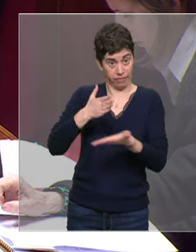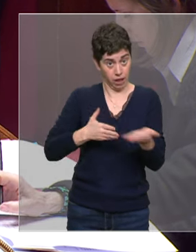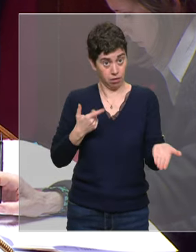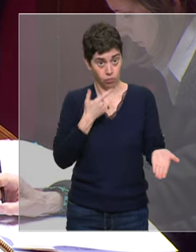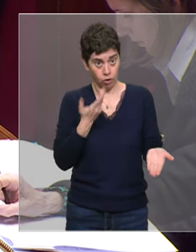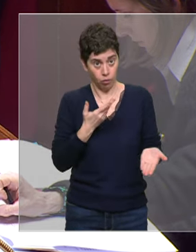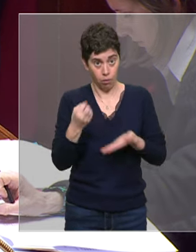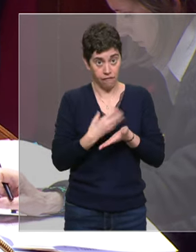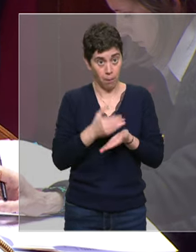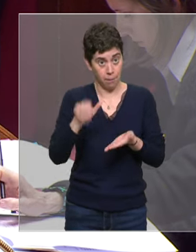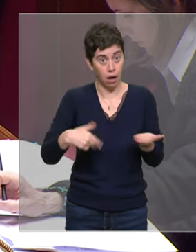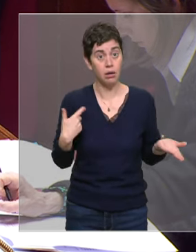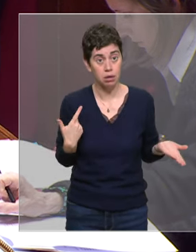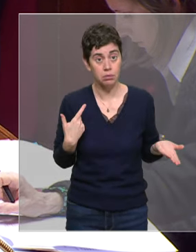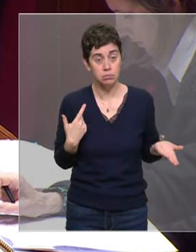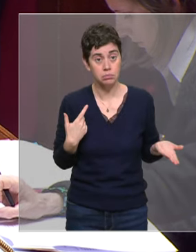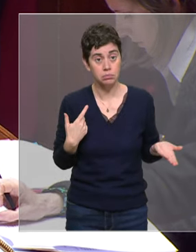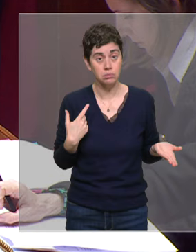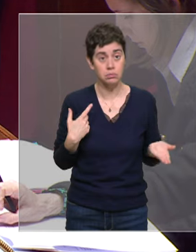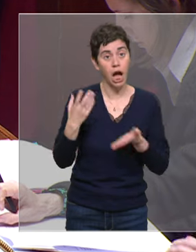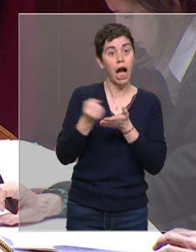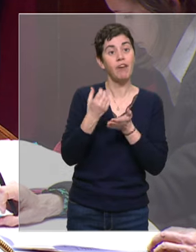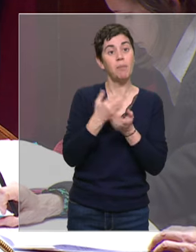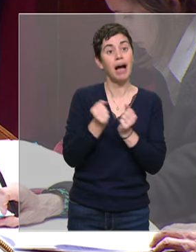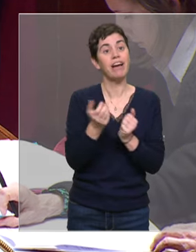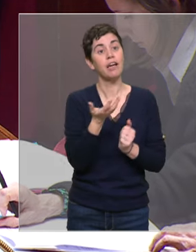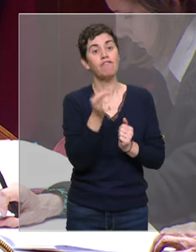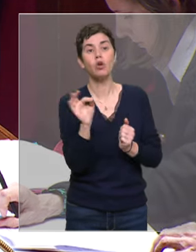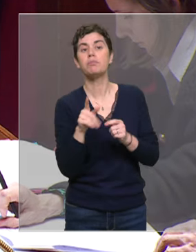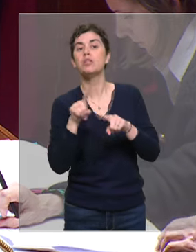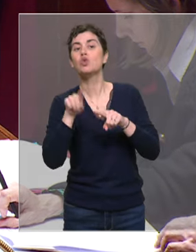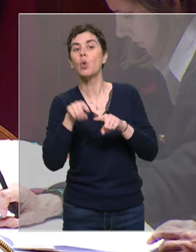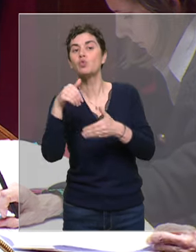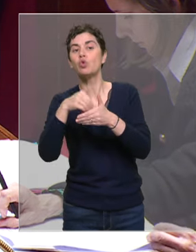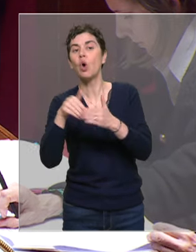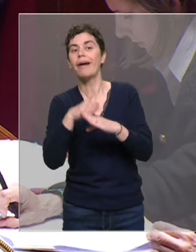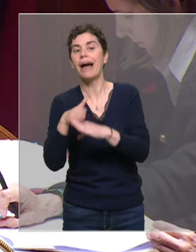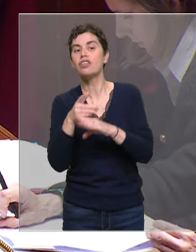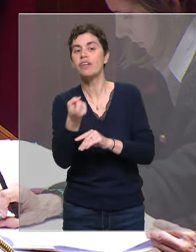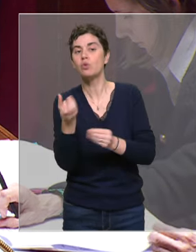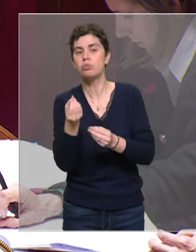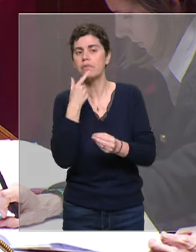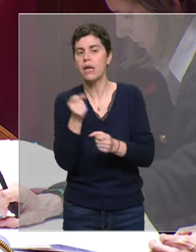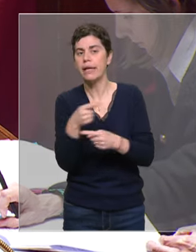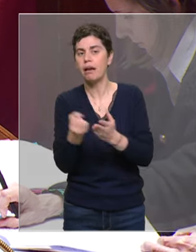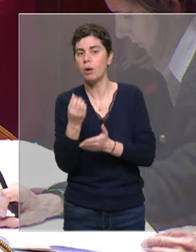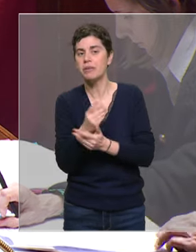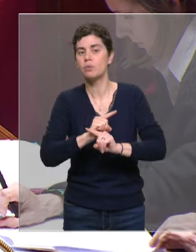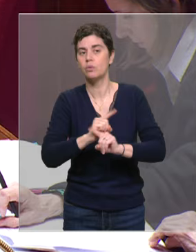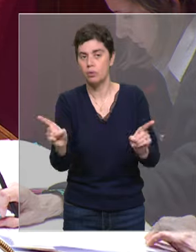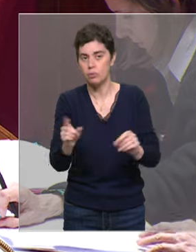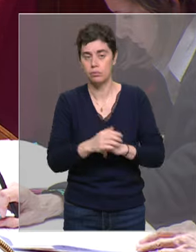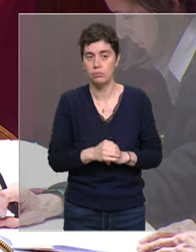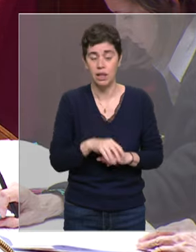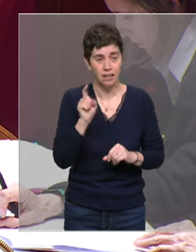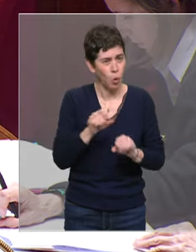informer. Informer quand ça vous arrange et que c'est français, en cachant le reste, ça n'est pas non plus informé. Alors la dynamique est claire, le